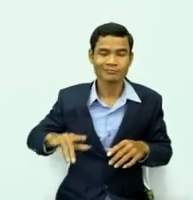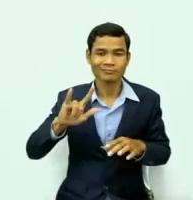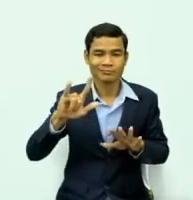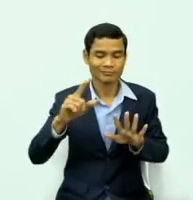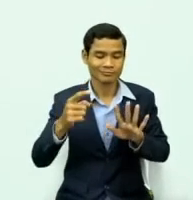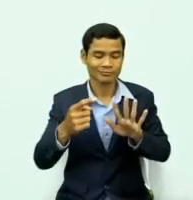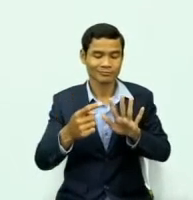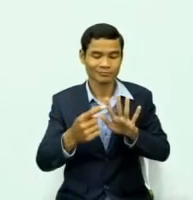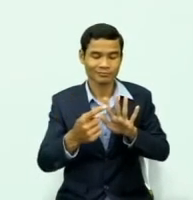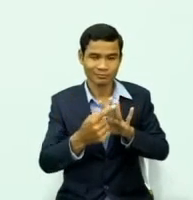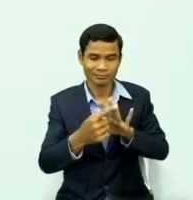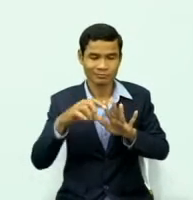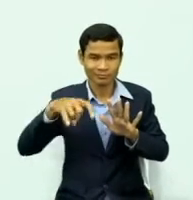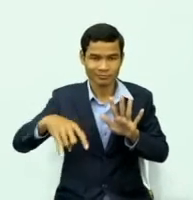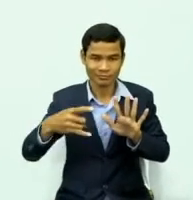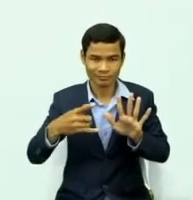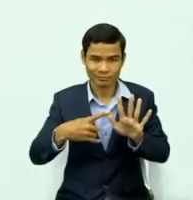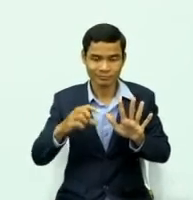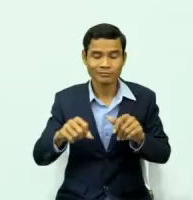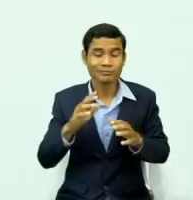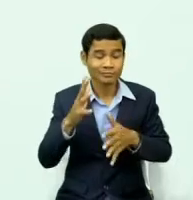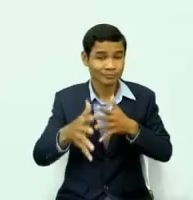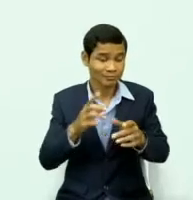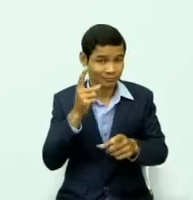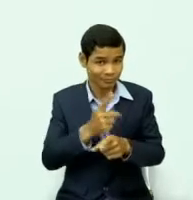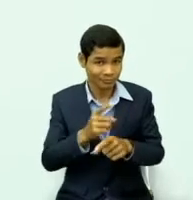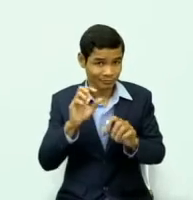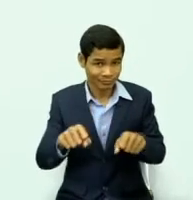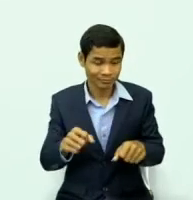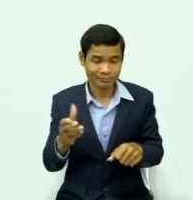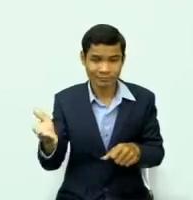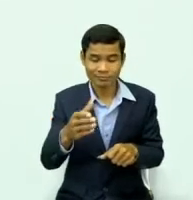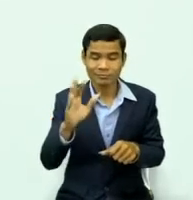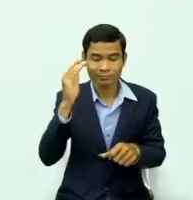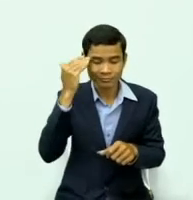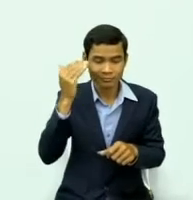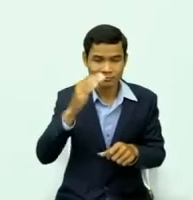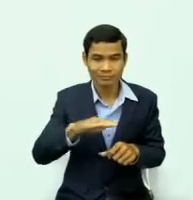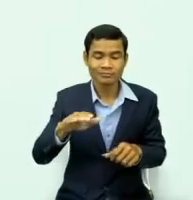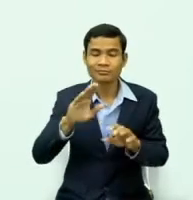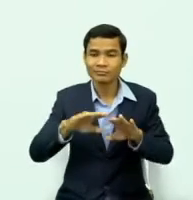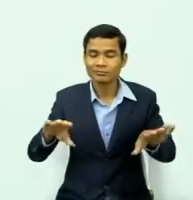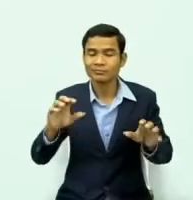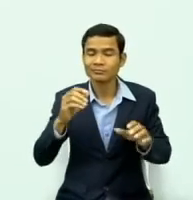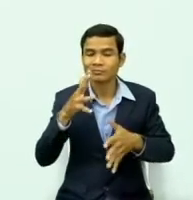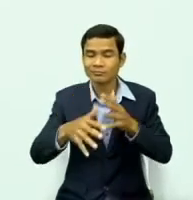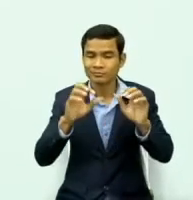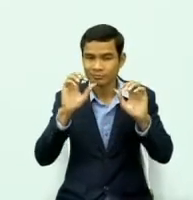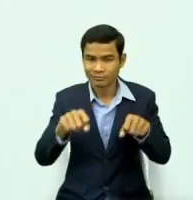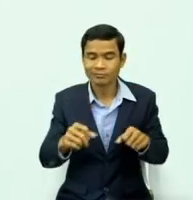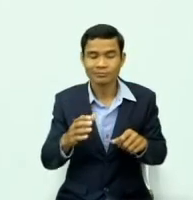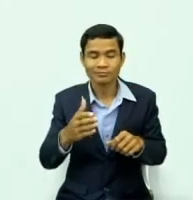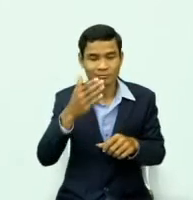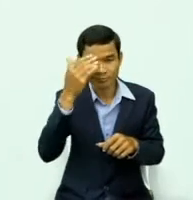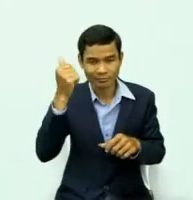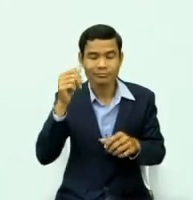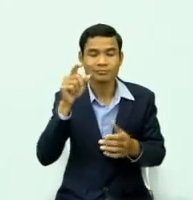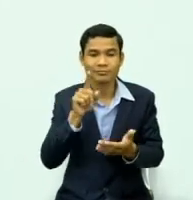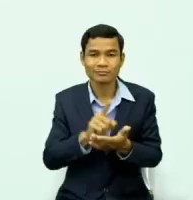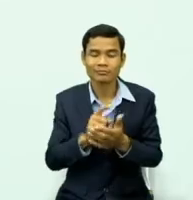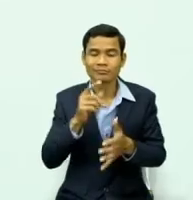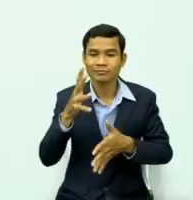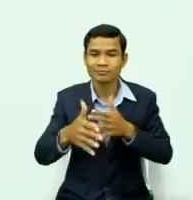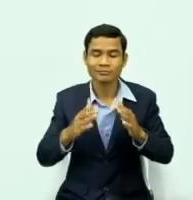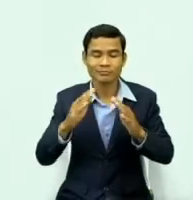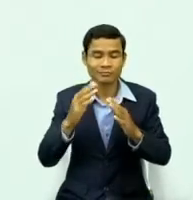ăn được bà cốt bạn trâm trời hai đi nớ chà này cứ xứng thăm thà con cốt nâng ách ăn bàn hỏi con cốt cũng lệch nát trời riêng ăn được bà nít